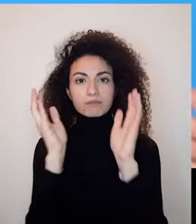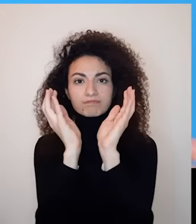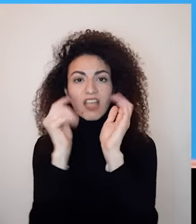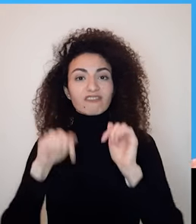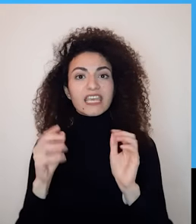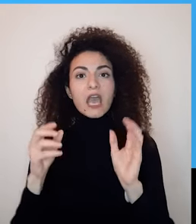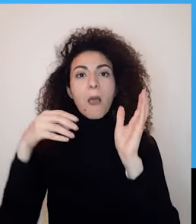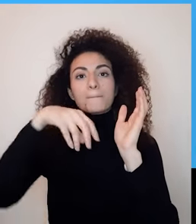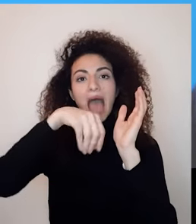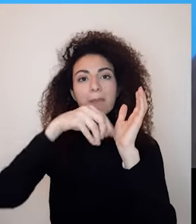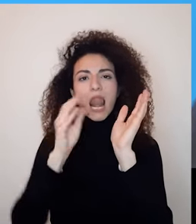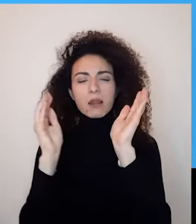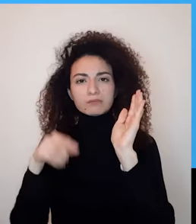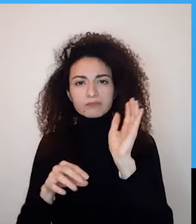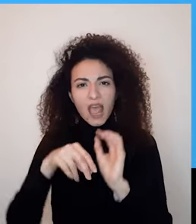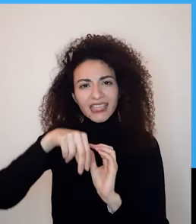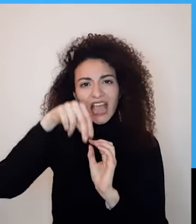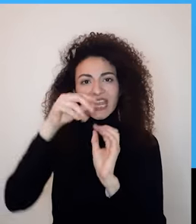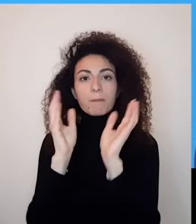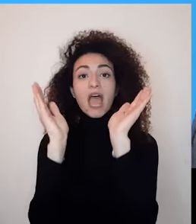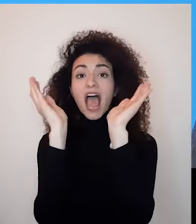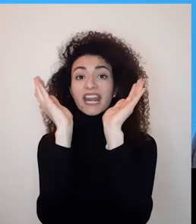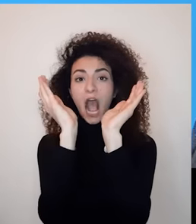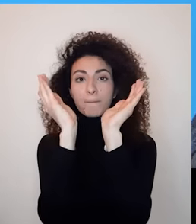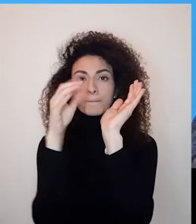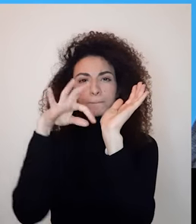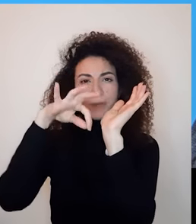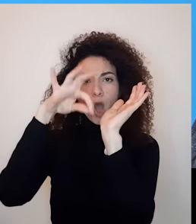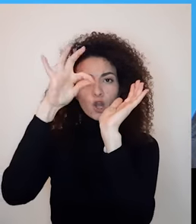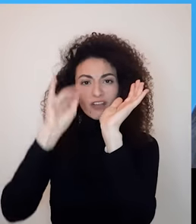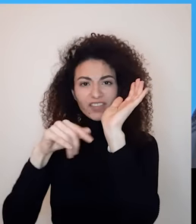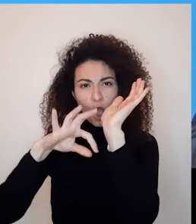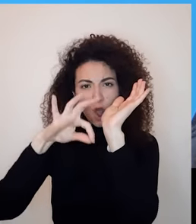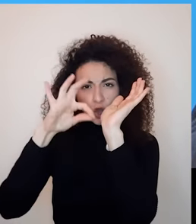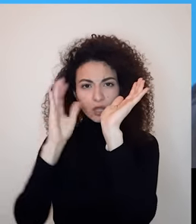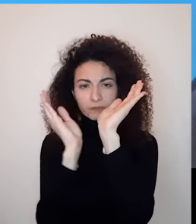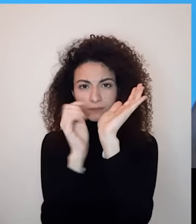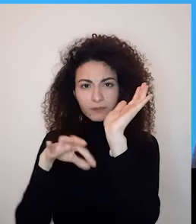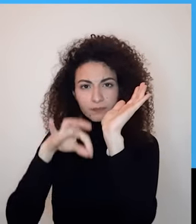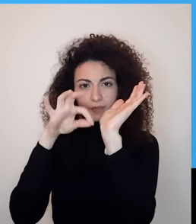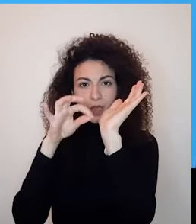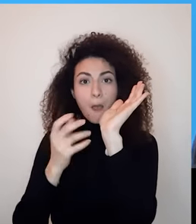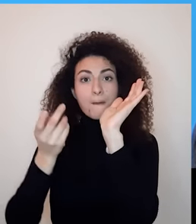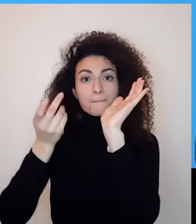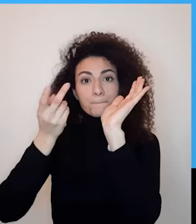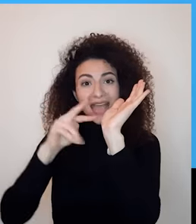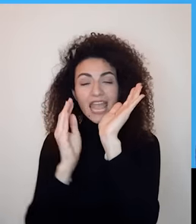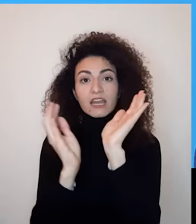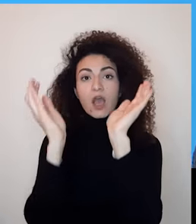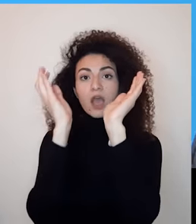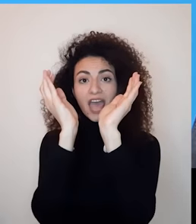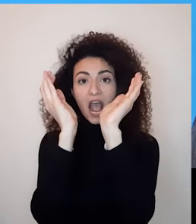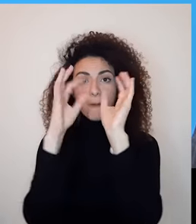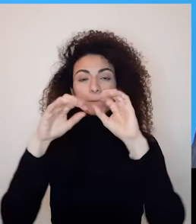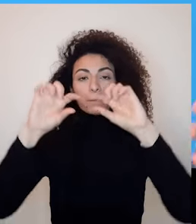الجهاز التناسلي عند المرأة هو بتكون من المهبل يلي هو الطريق إلى الرحم، وعنق الرحم وهو جزء من